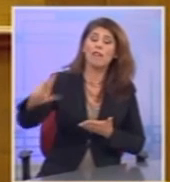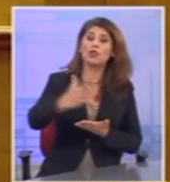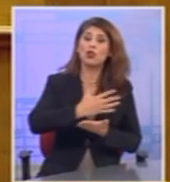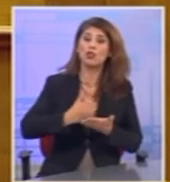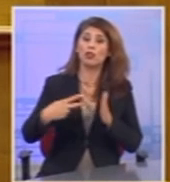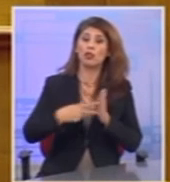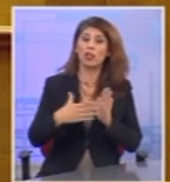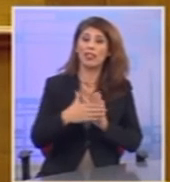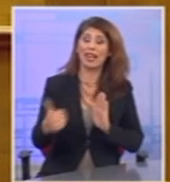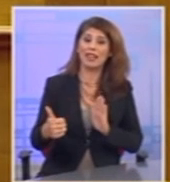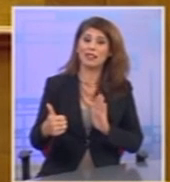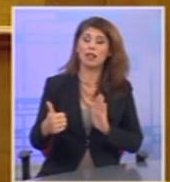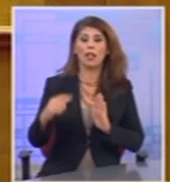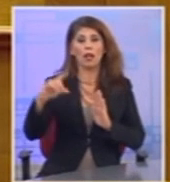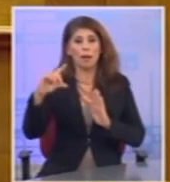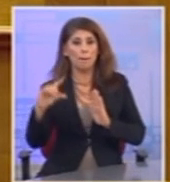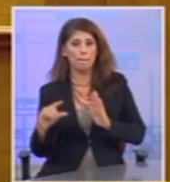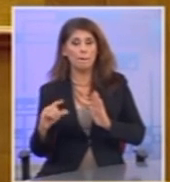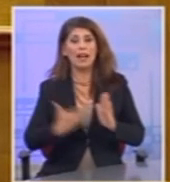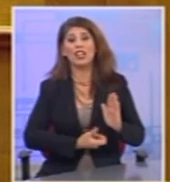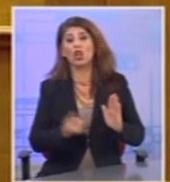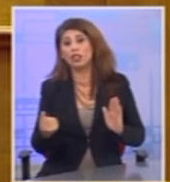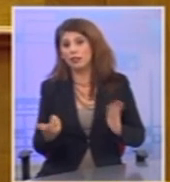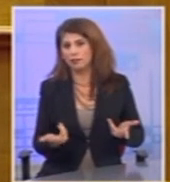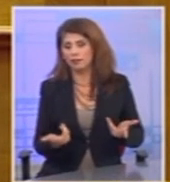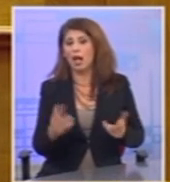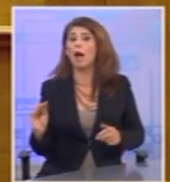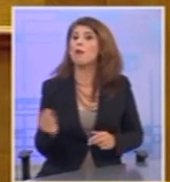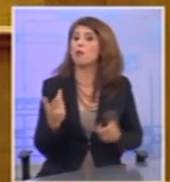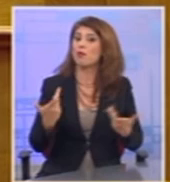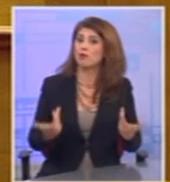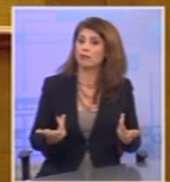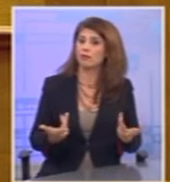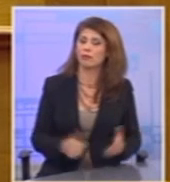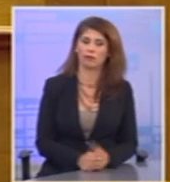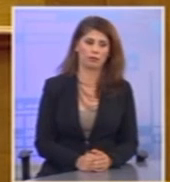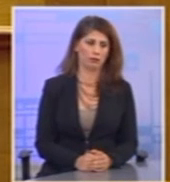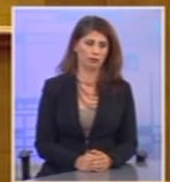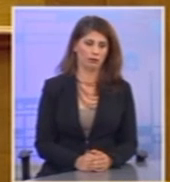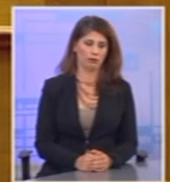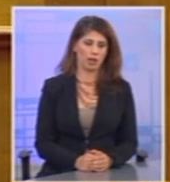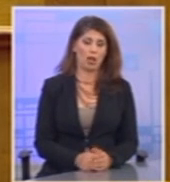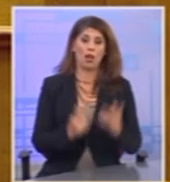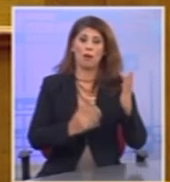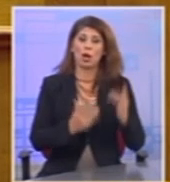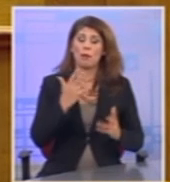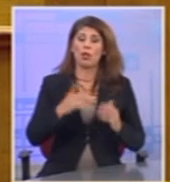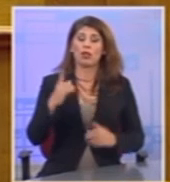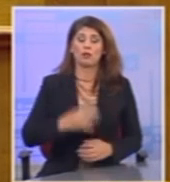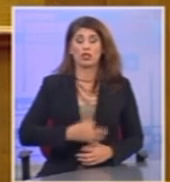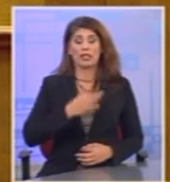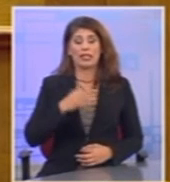το 2016 με μείωση με λιτότητα. Από πού? Ο προϋπολογισμός λοιπόν, κύριοι